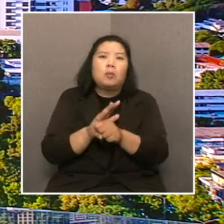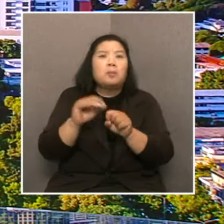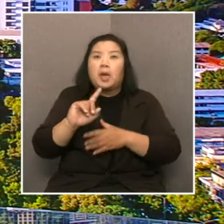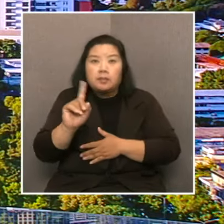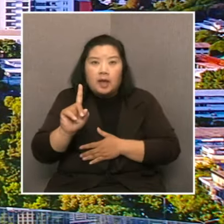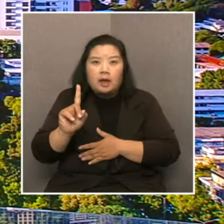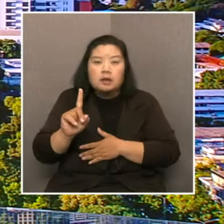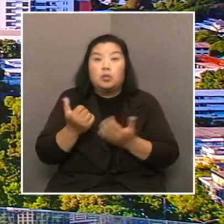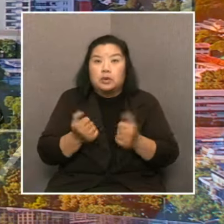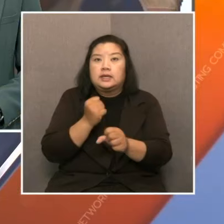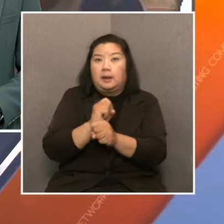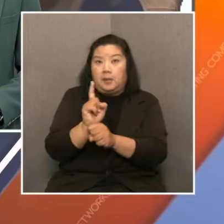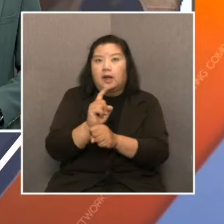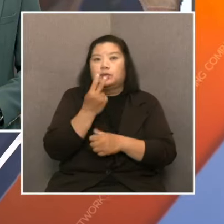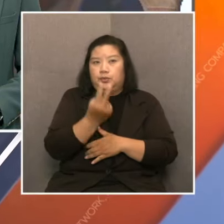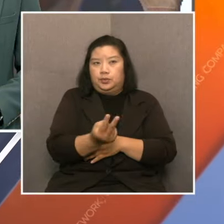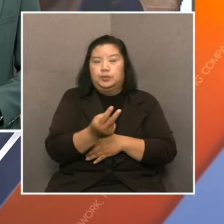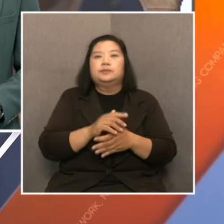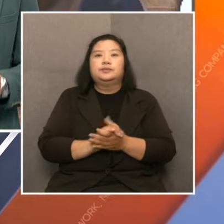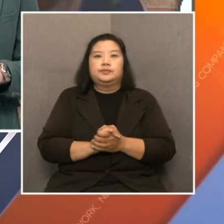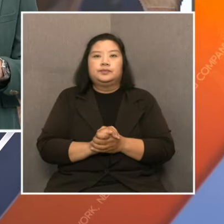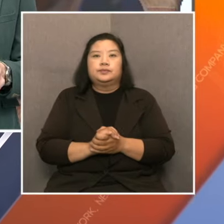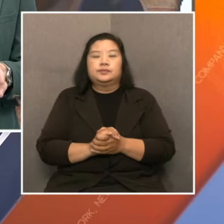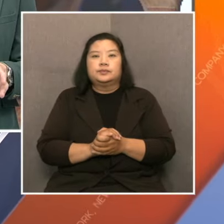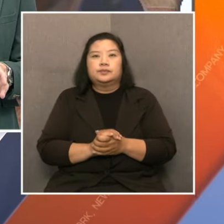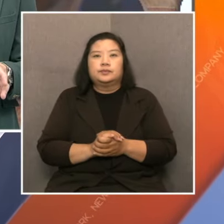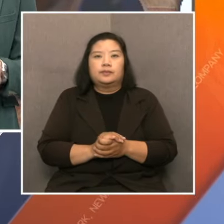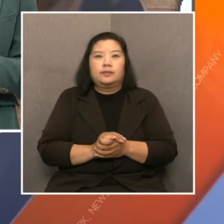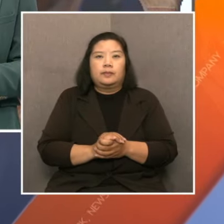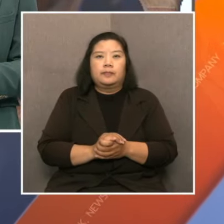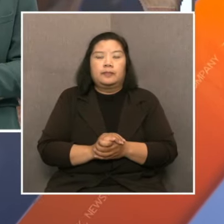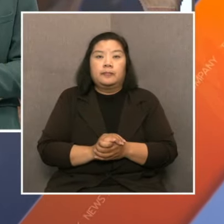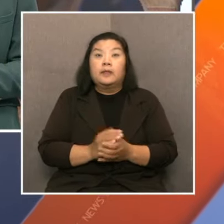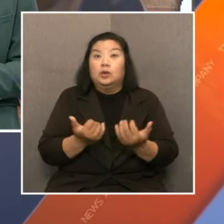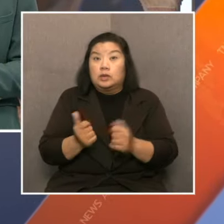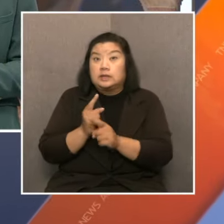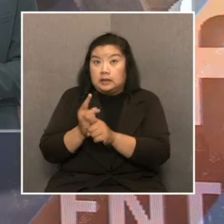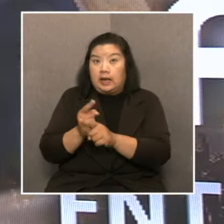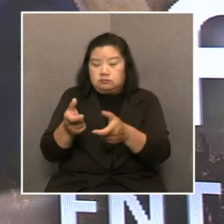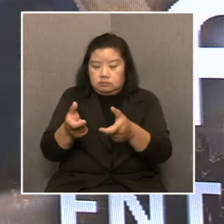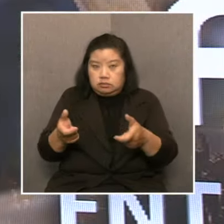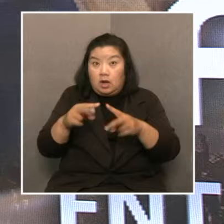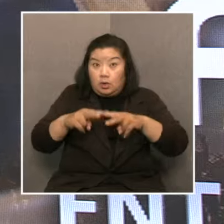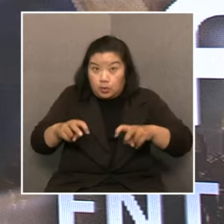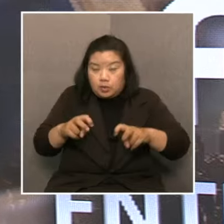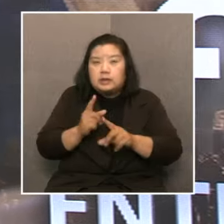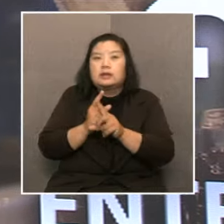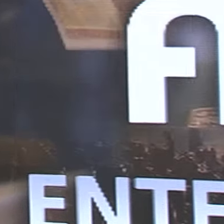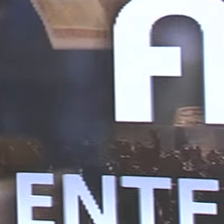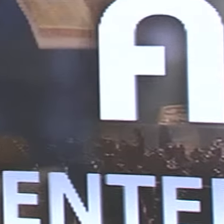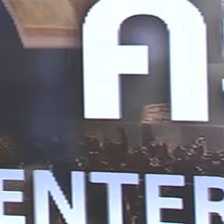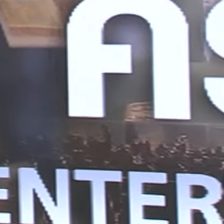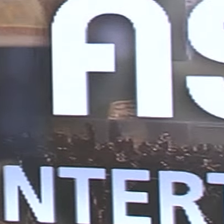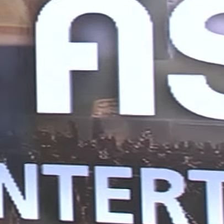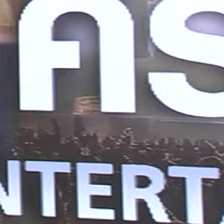ละเอียดเบื้องต้นเป็นอย่างไรค่ะครับคุณแอมคุณผู้ชมครับเราก็ยึดตามผลการศึกษานะครับของคณะกรรมาธิการการวิสามัญเพื่อ